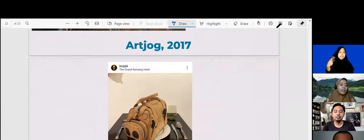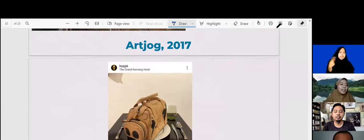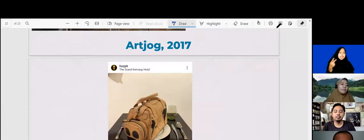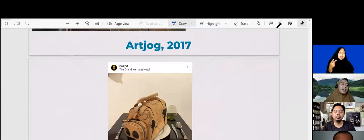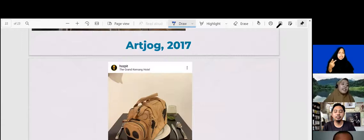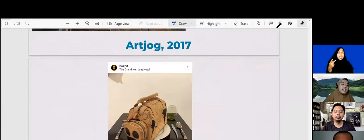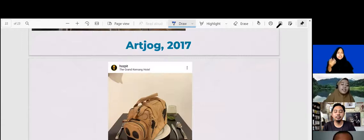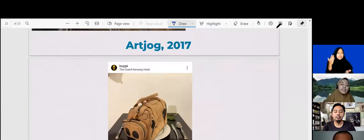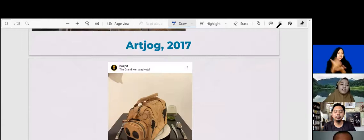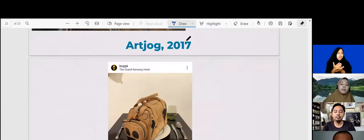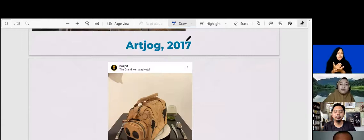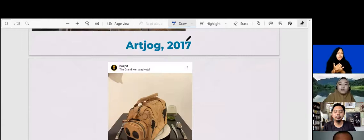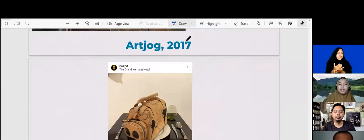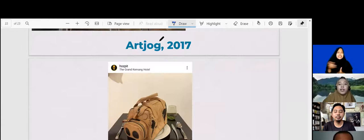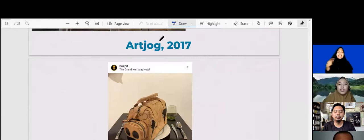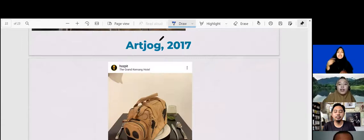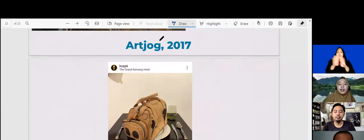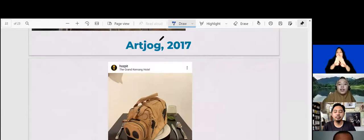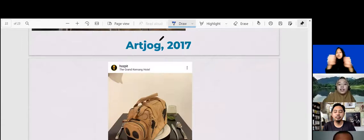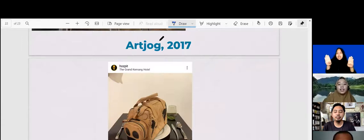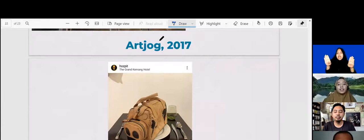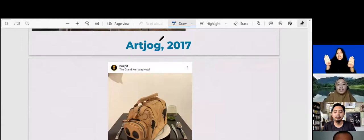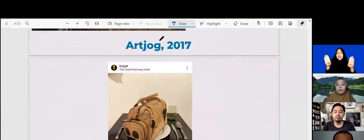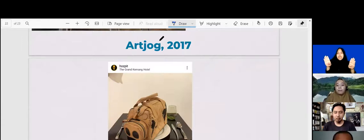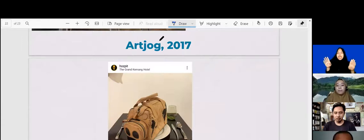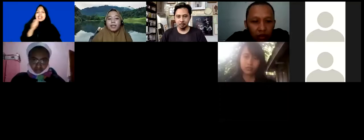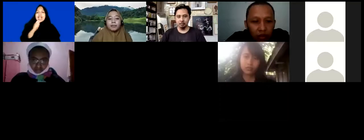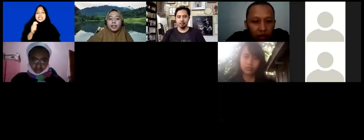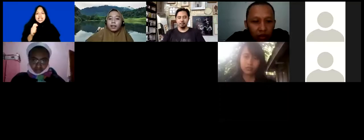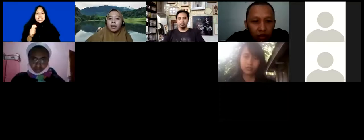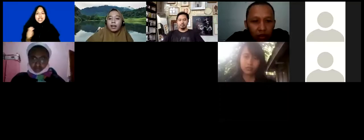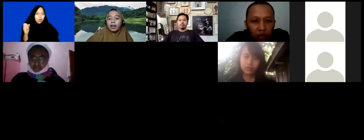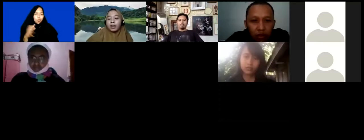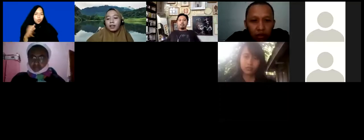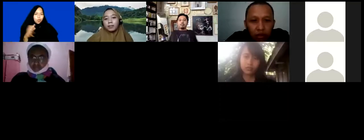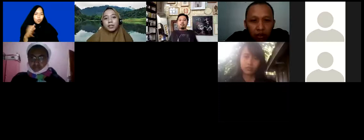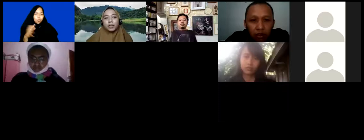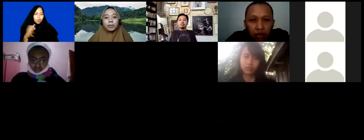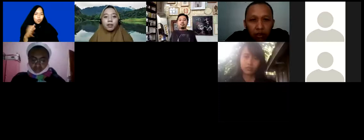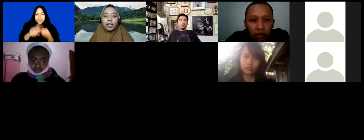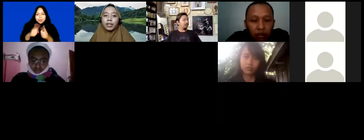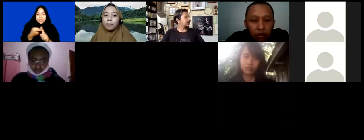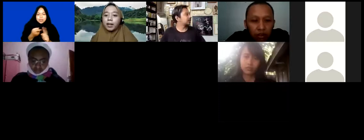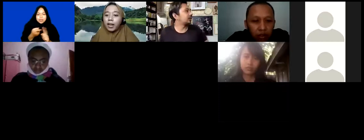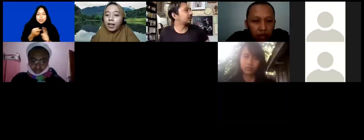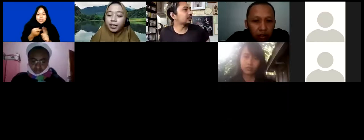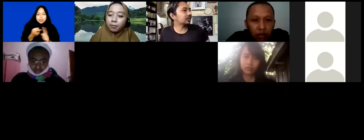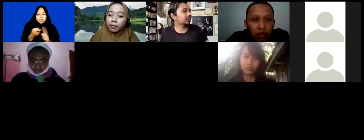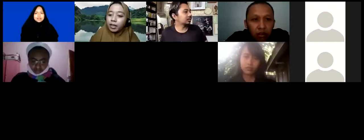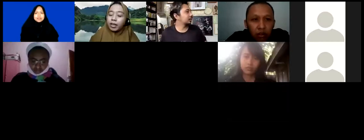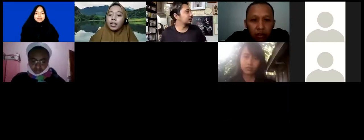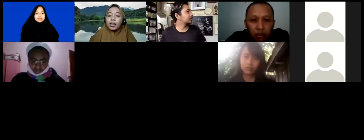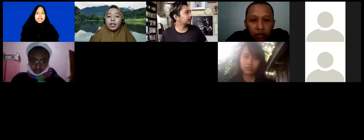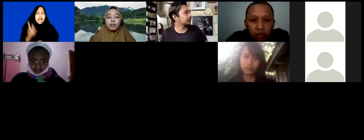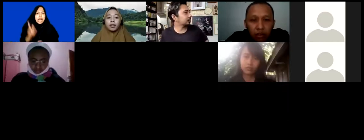dulu. Kita buka sesi untuk tanya jawab bagi peserta bincang-bincang online ini, barangkali ada yang